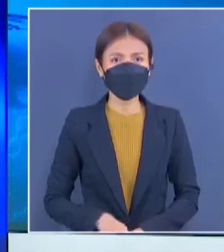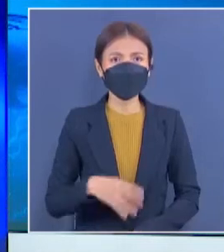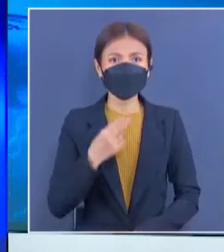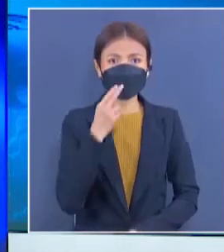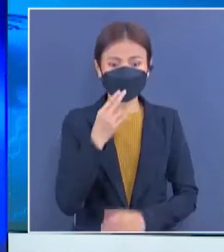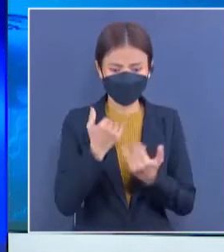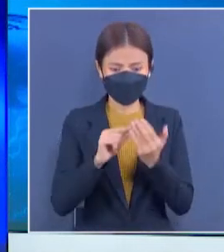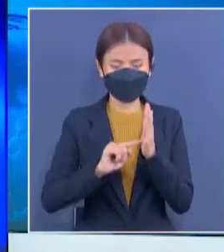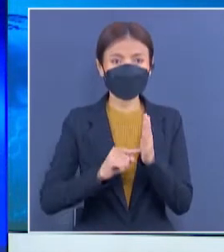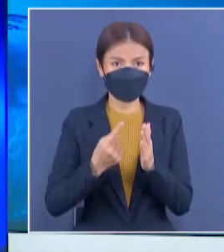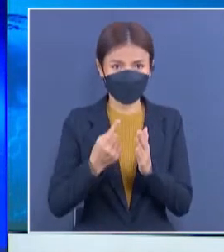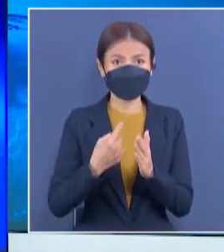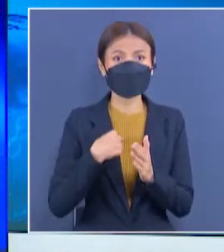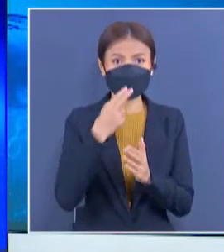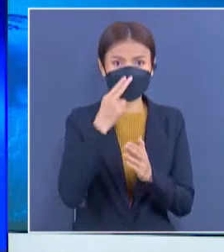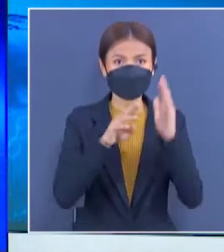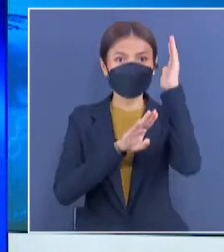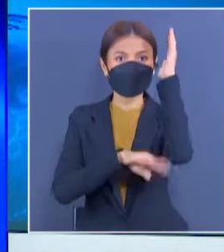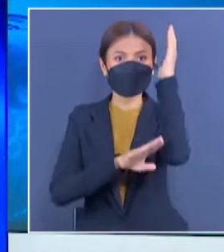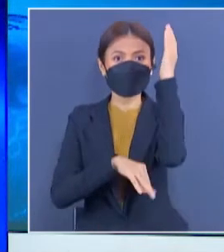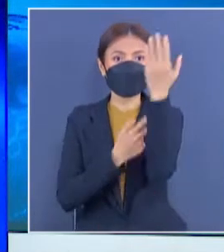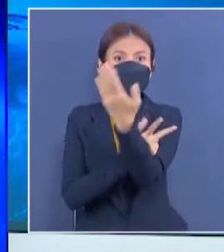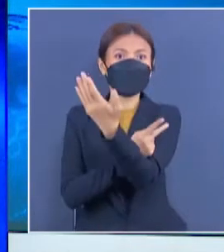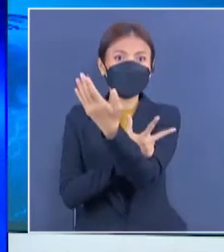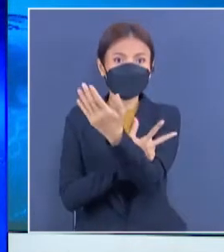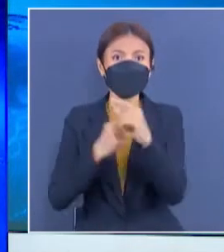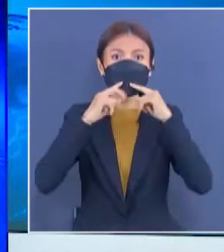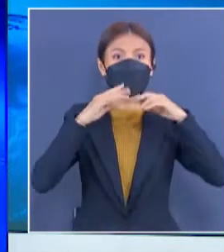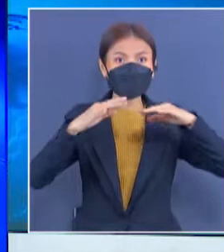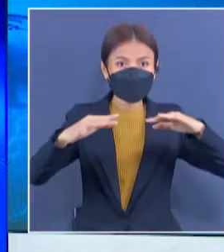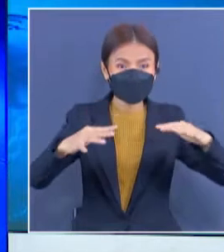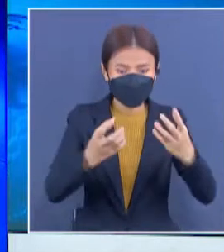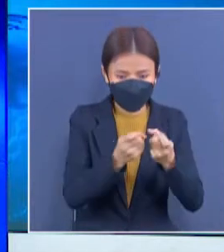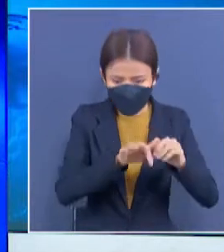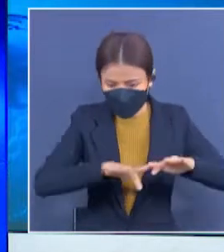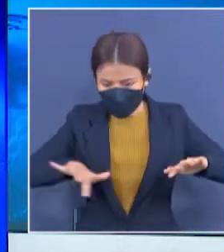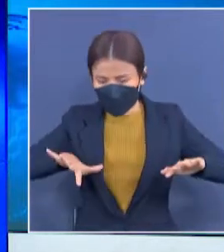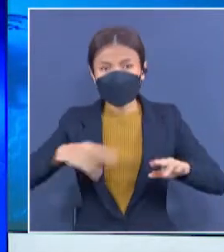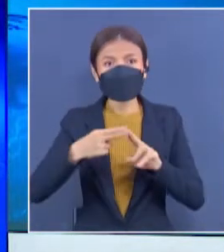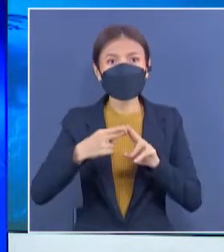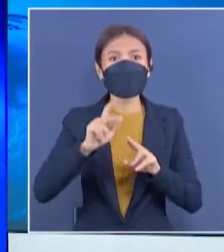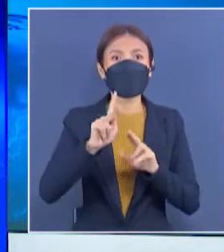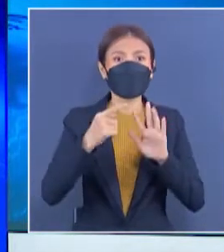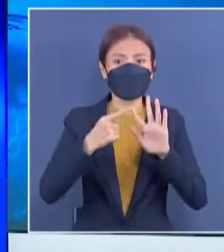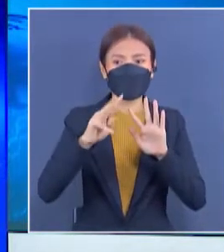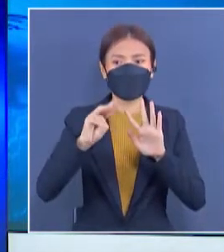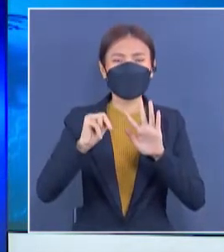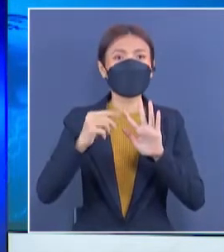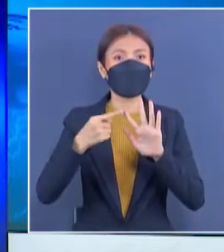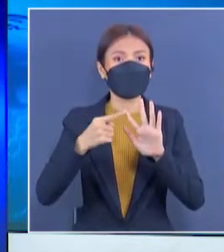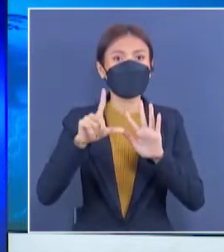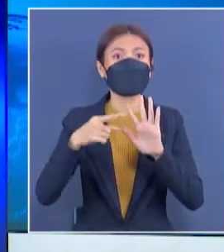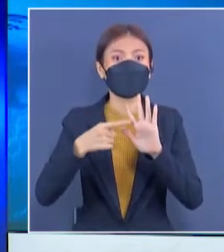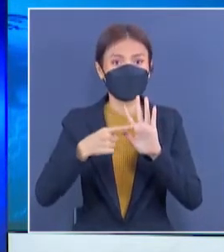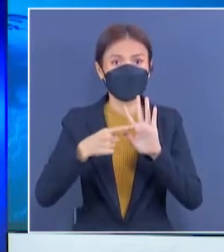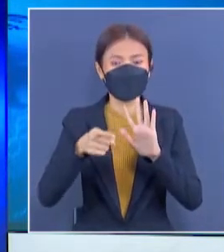เริ่มต้นเบรกนี้ค่ะจะพาไปที่ภูเก็ตนะคะโดยเฉพาะที่หาดกะมะลาเพราะว่าในช่วงวันหยุดสุดสัปดาห์ที่ผ่านมาค่ะมีน้องอายุ8ขวบน้